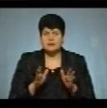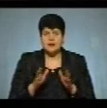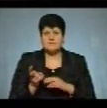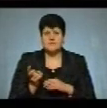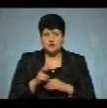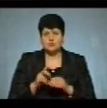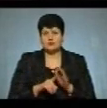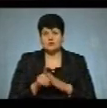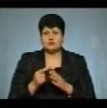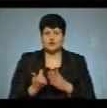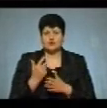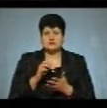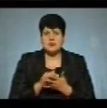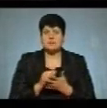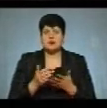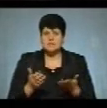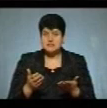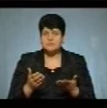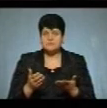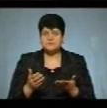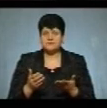прийшов і почав далі займатися.